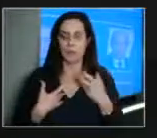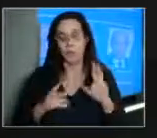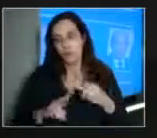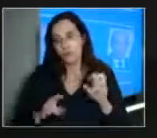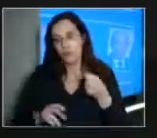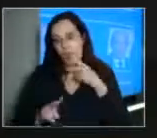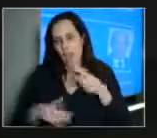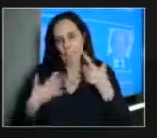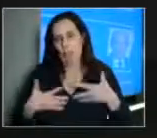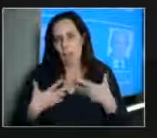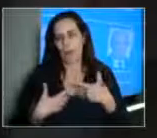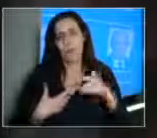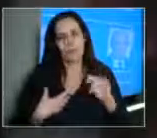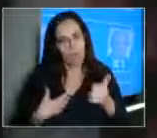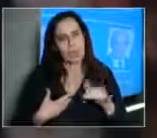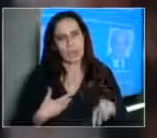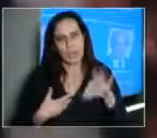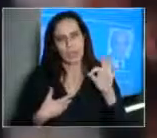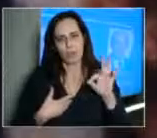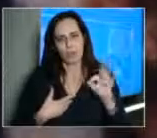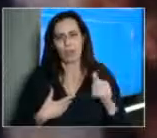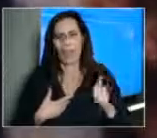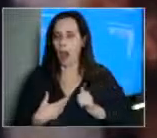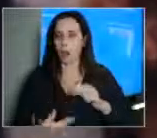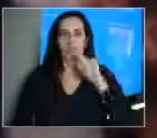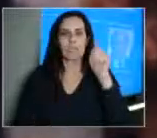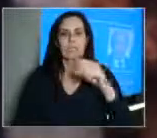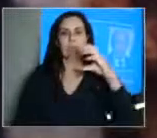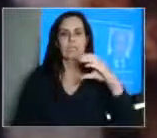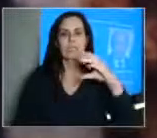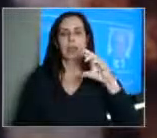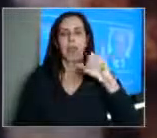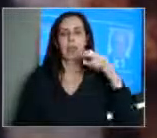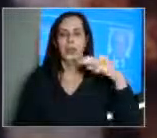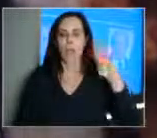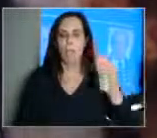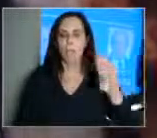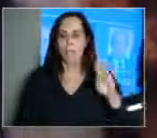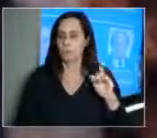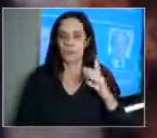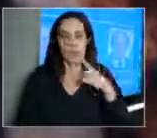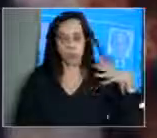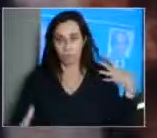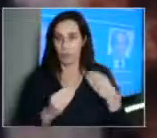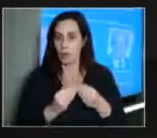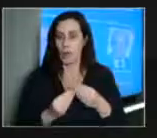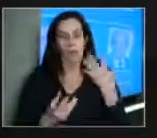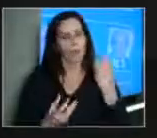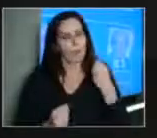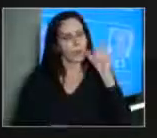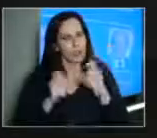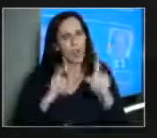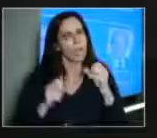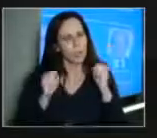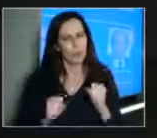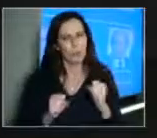שמח, שאכן נמצא זכריה באומל, כי לאורך השנים לא מעט גורמים פקפקו או